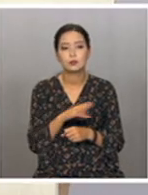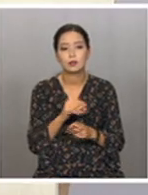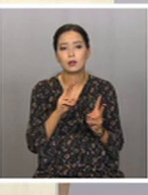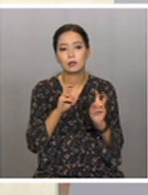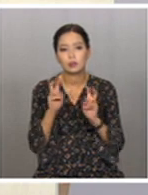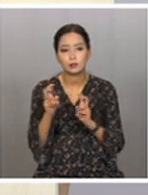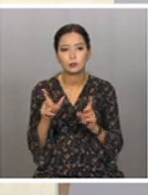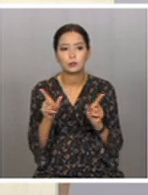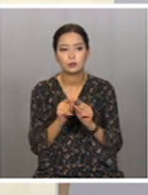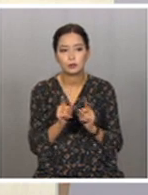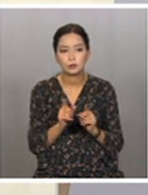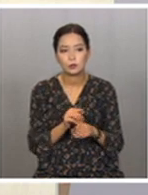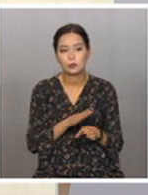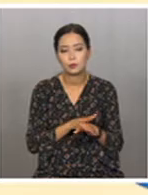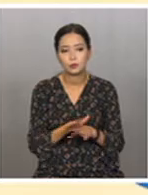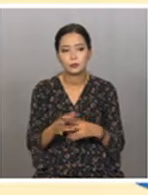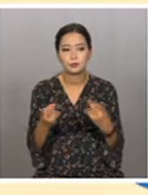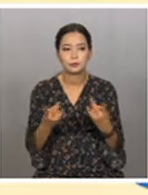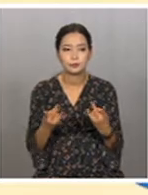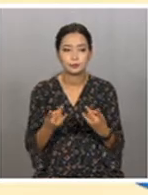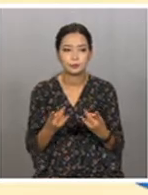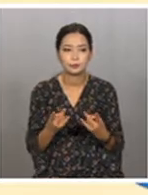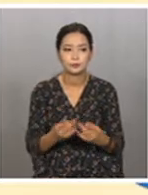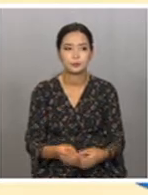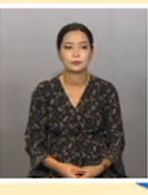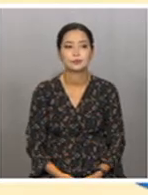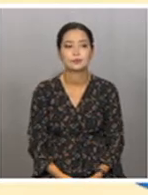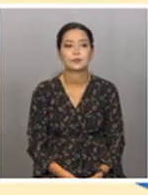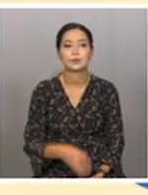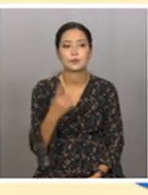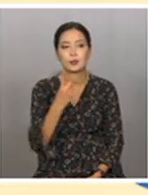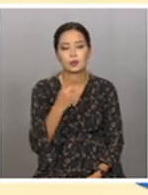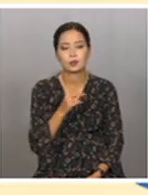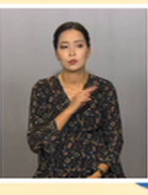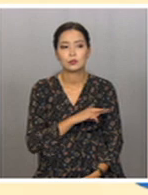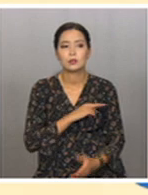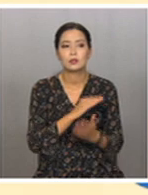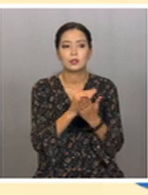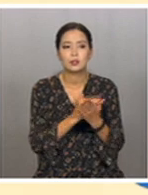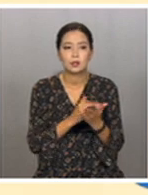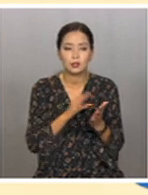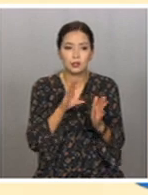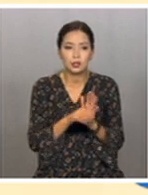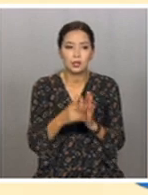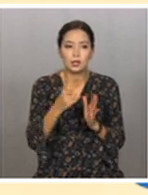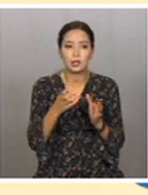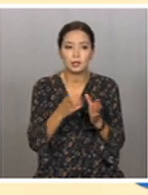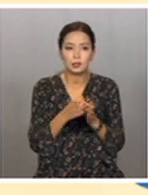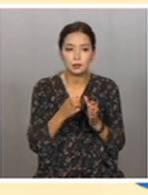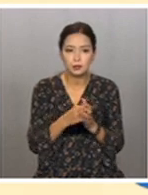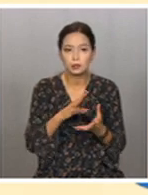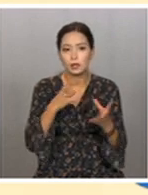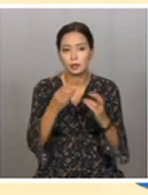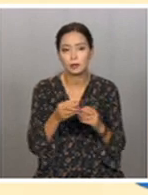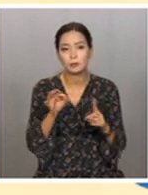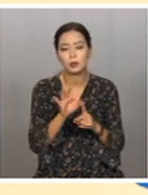атауларды бөліп орналастыруымыз керек. Бірінші топ жүйелік бағдарламалық жасақтама, екінші топ жалпы мақсаттағы